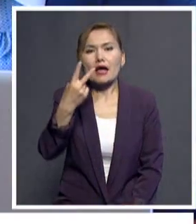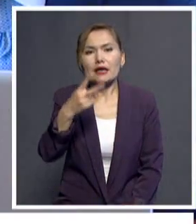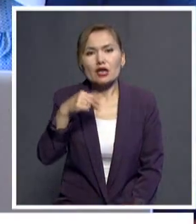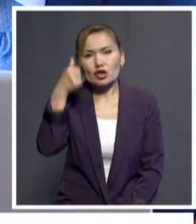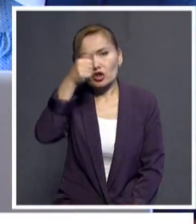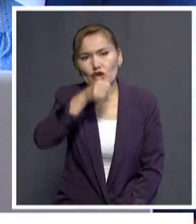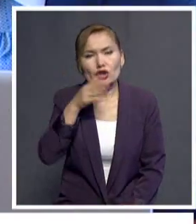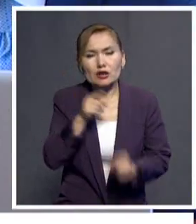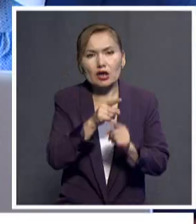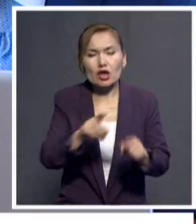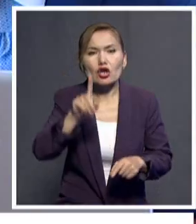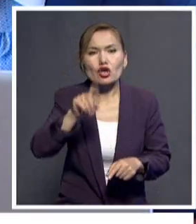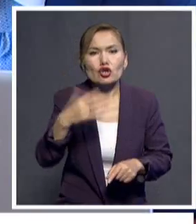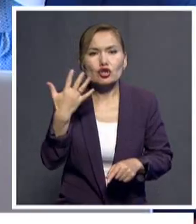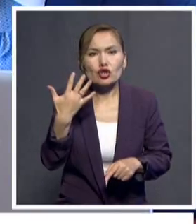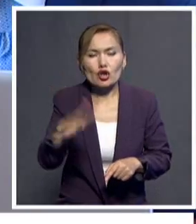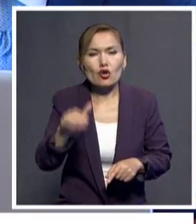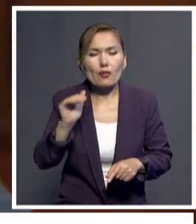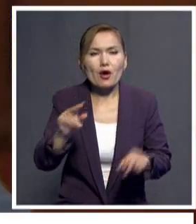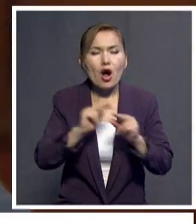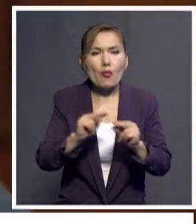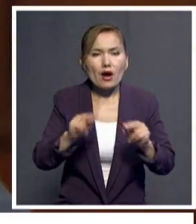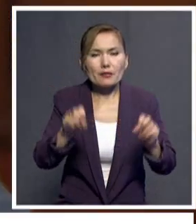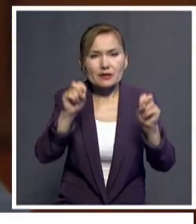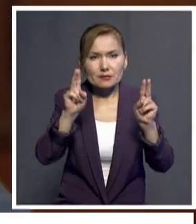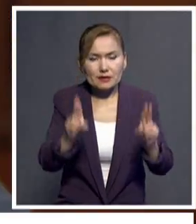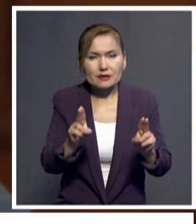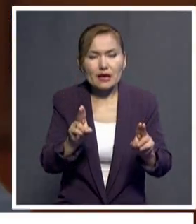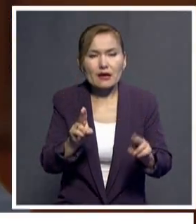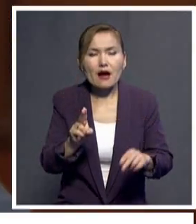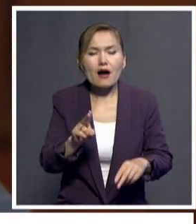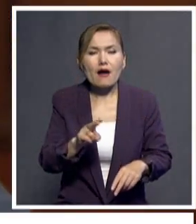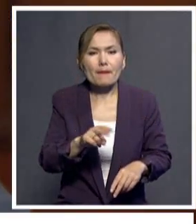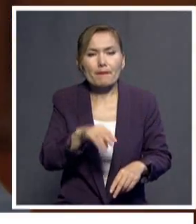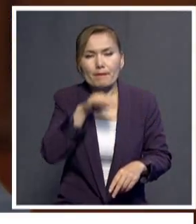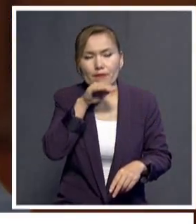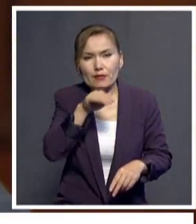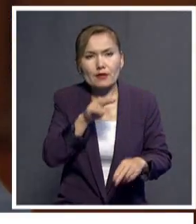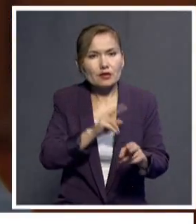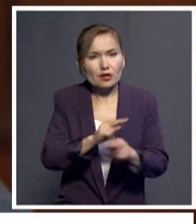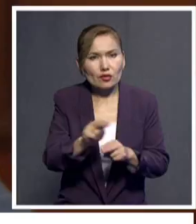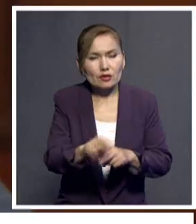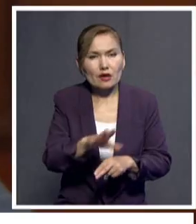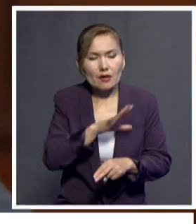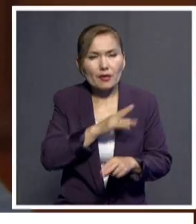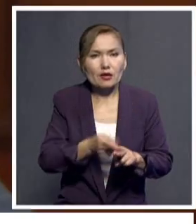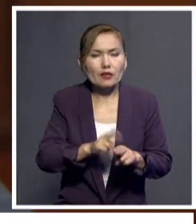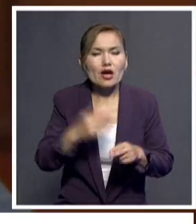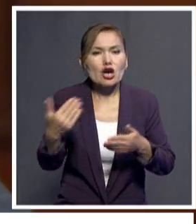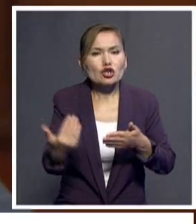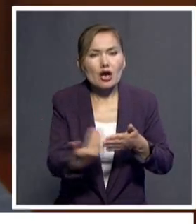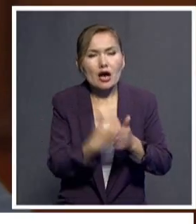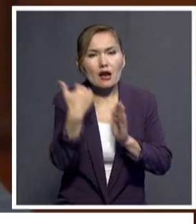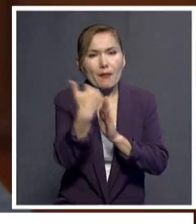мың мұғалім арнайы курстан өтті. Қазіргі уақытта 73 мың педагог оқып жатыр. Жаңартылған мазмұн